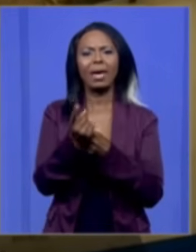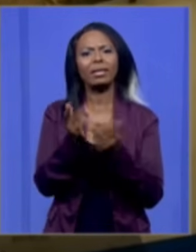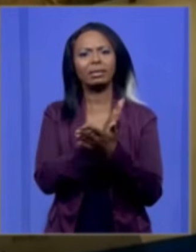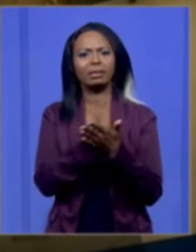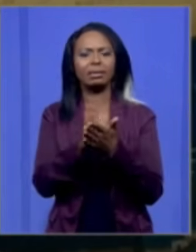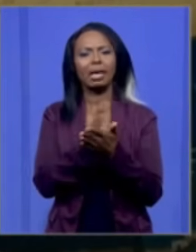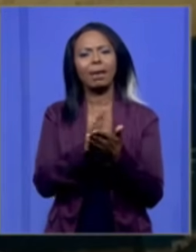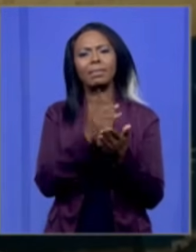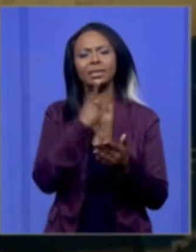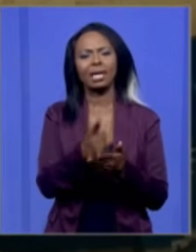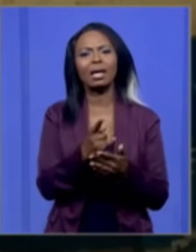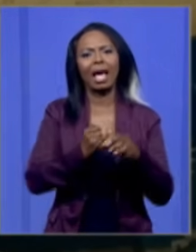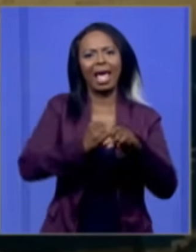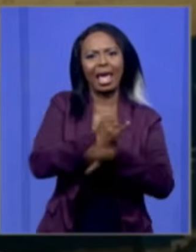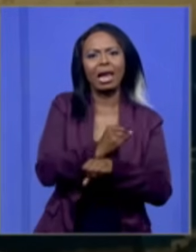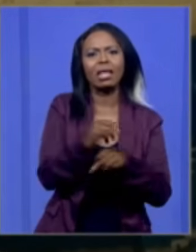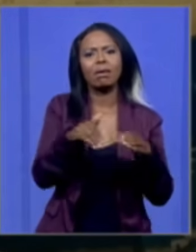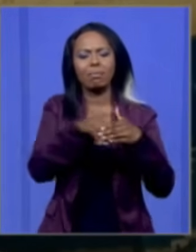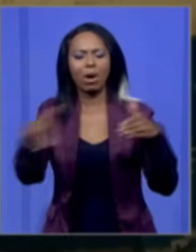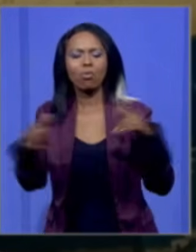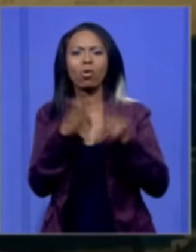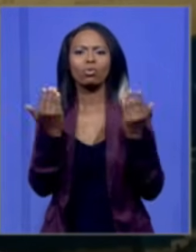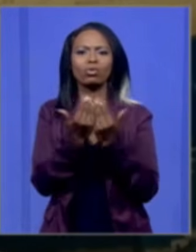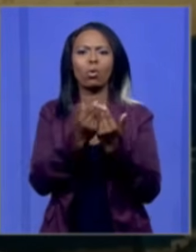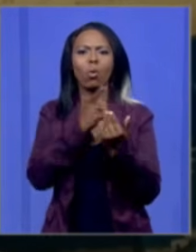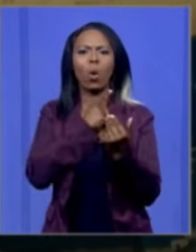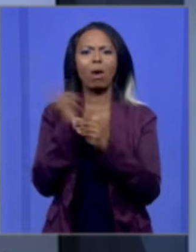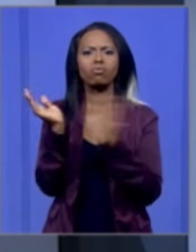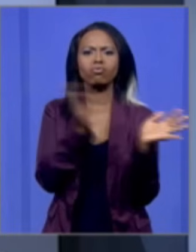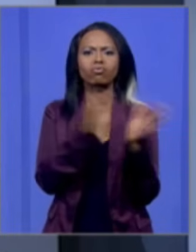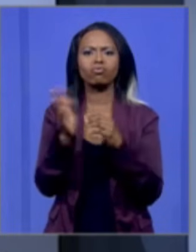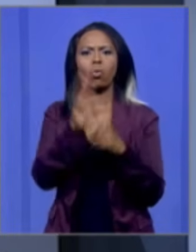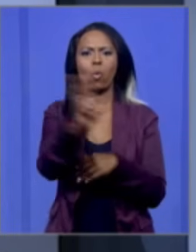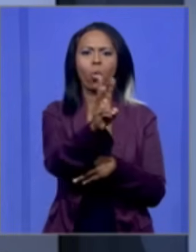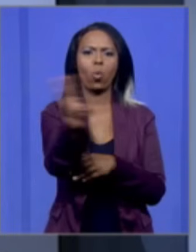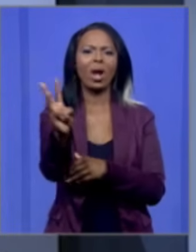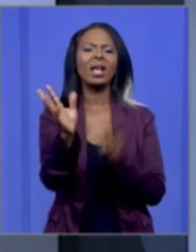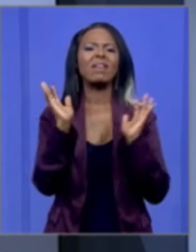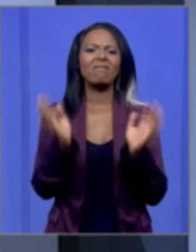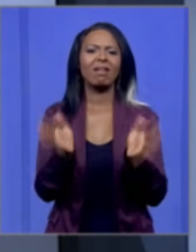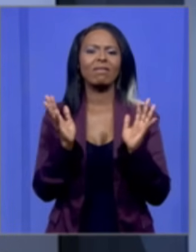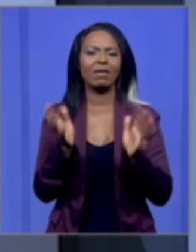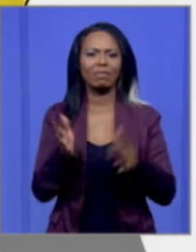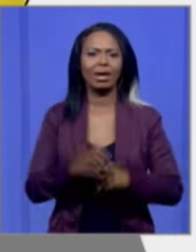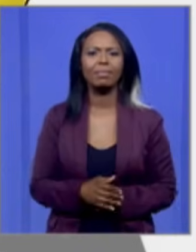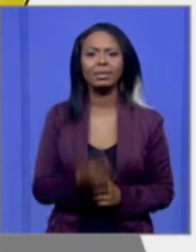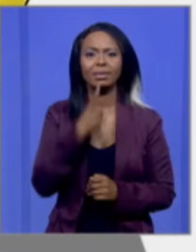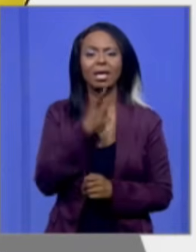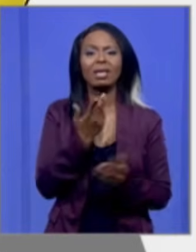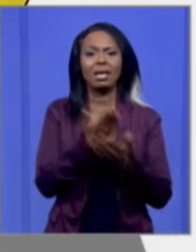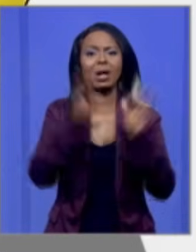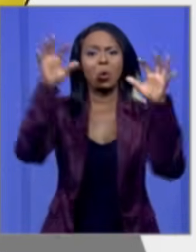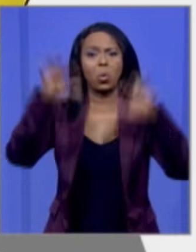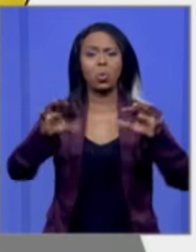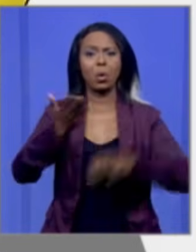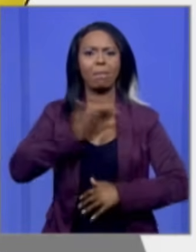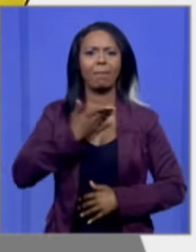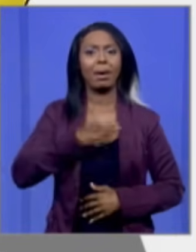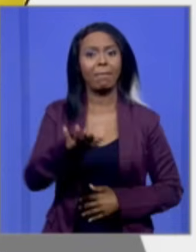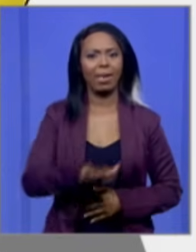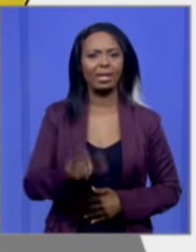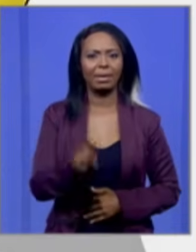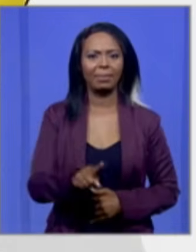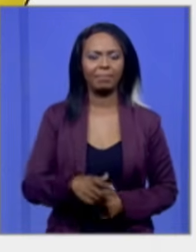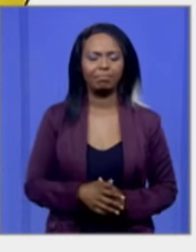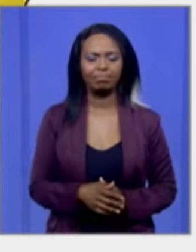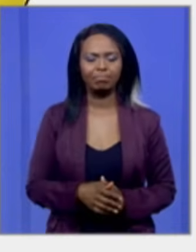ba lokollwe e se ka nako e le ka lebaka la temošo yeo e tlišitšego ke ba ditirelo tša boso ya legato la bohlano la dikgonagalo tša dipula tša matlakadibe.